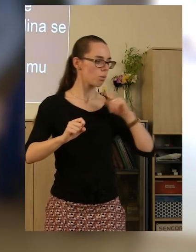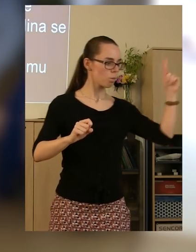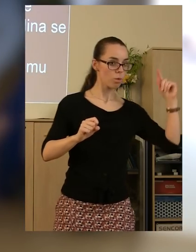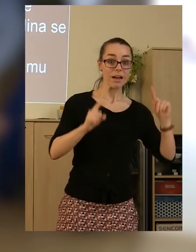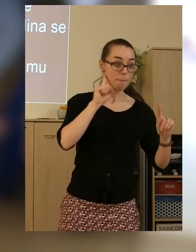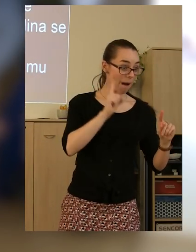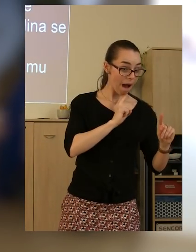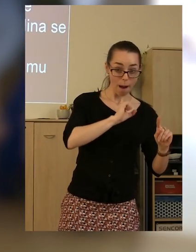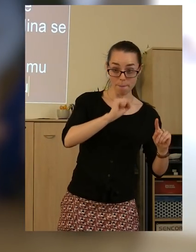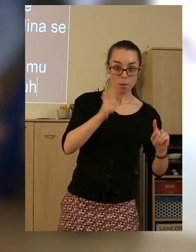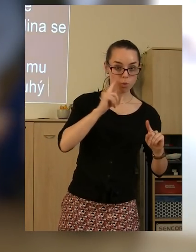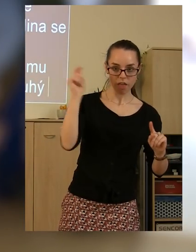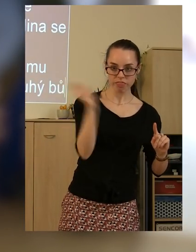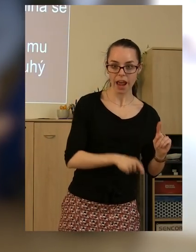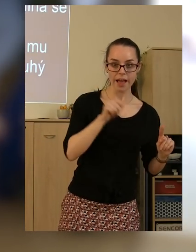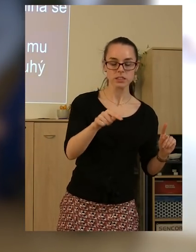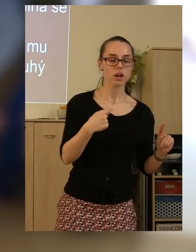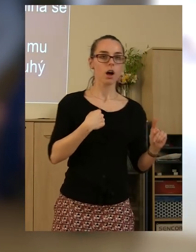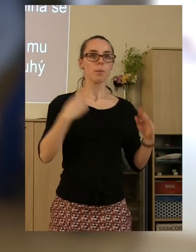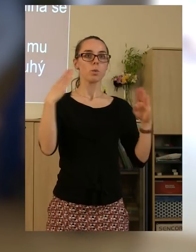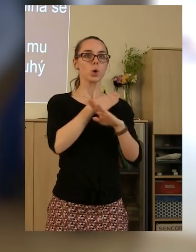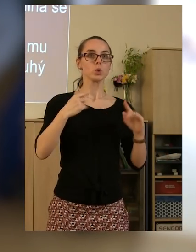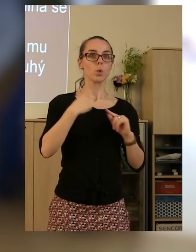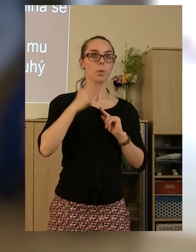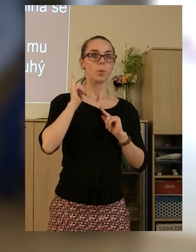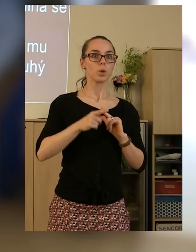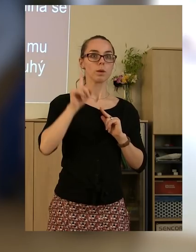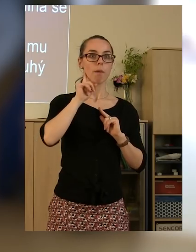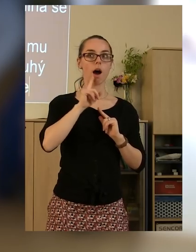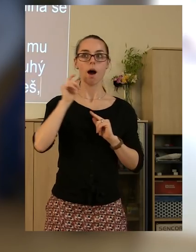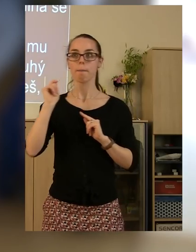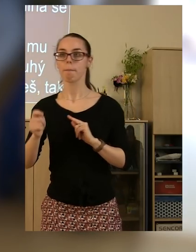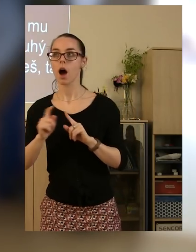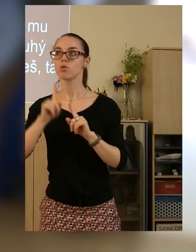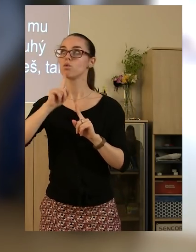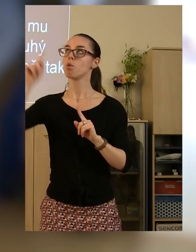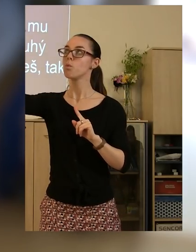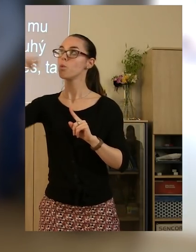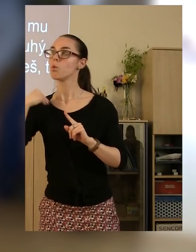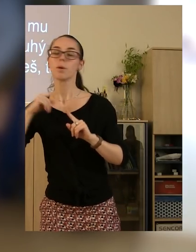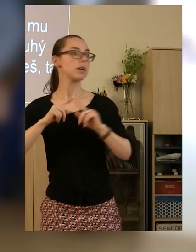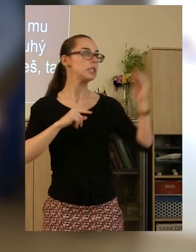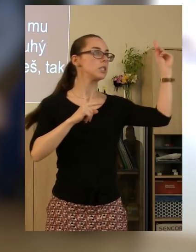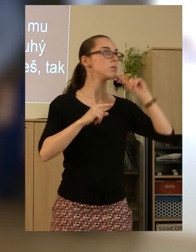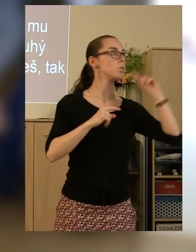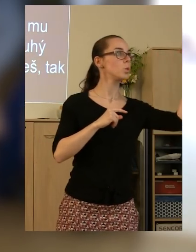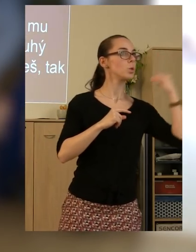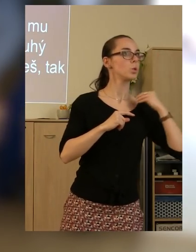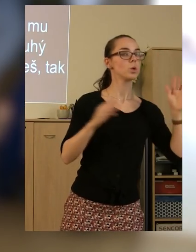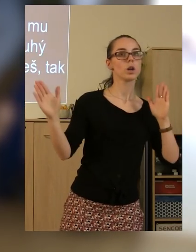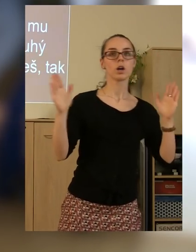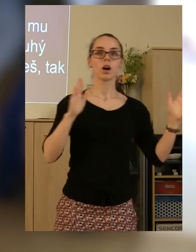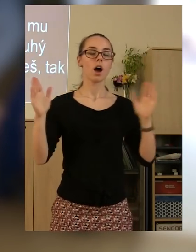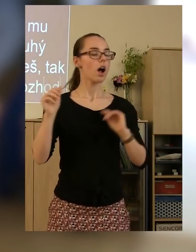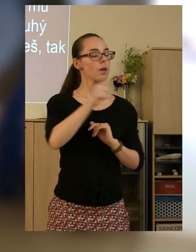Jako. A on se musí rozhodnout, že jo? No, takhle si myslím, že to nějak je. Ale jak říkám, svobodná vůle je pro